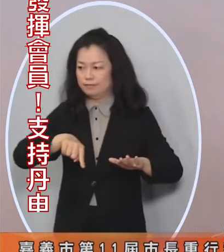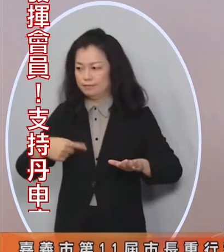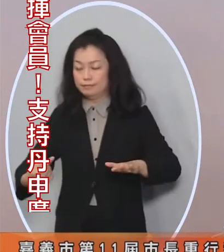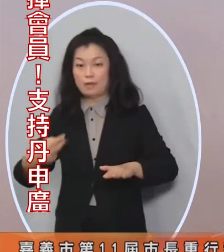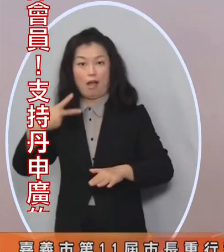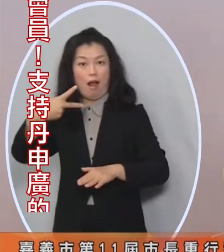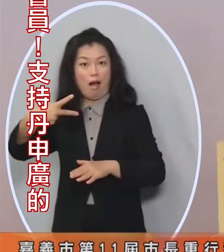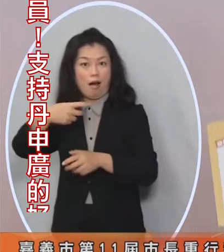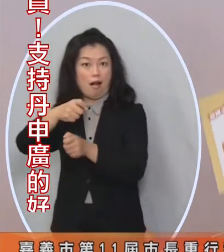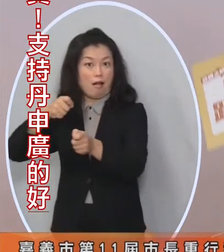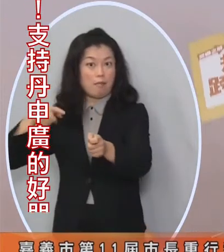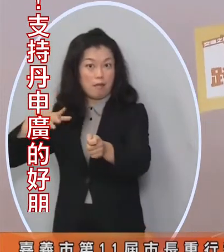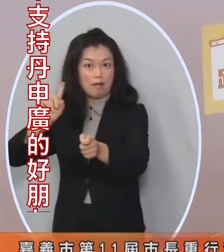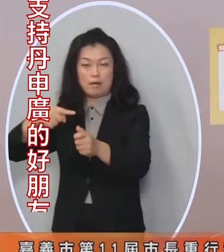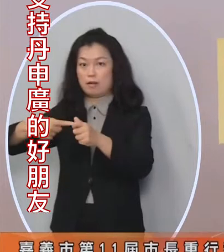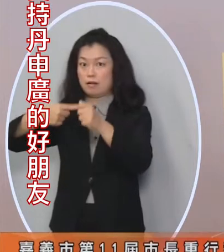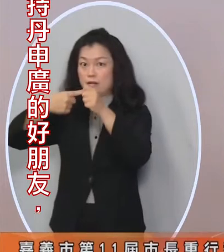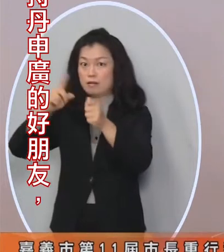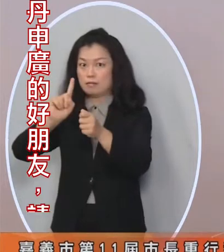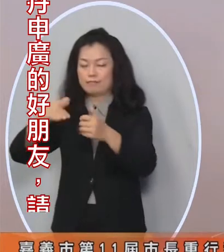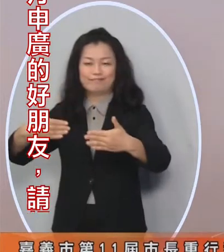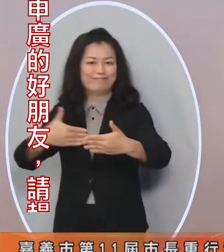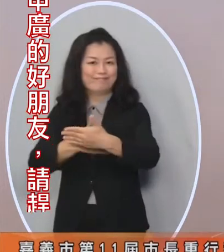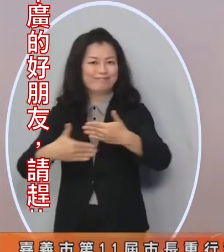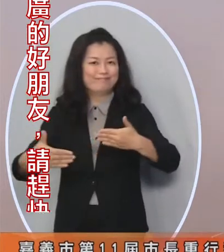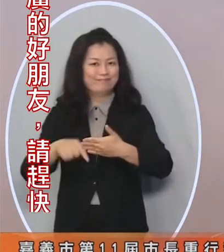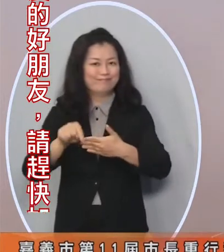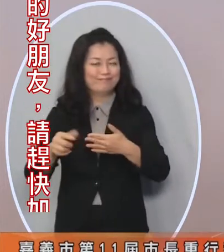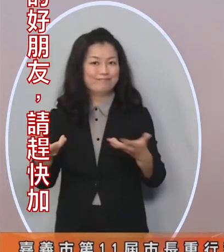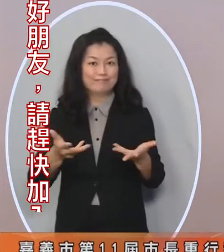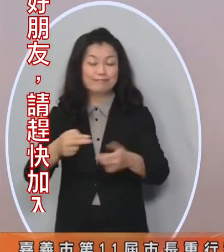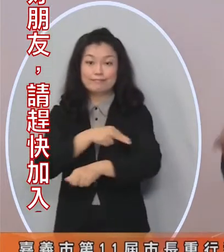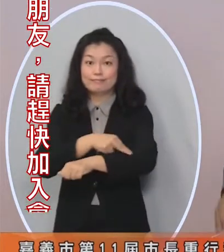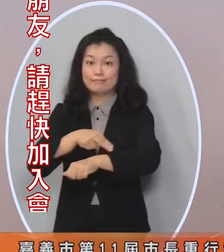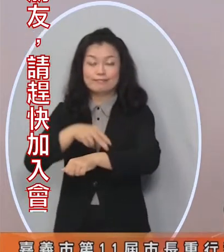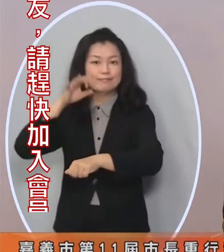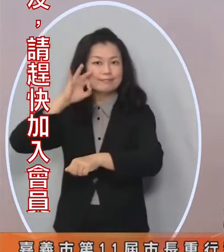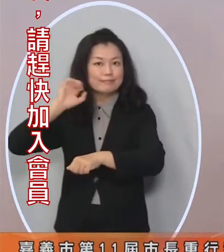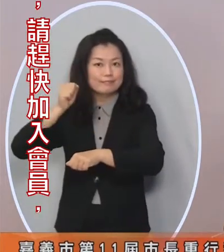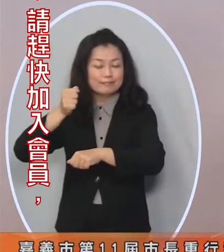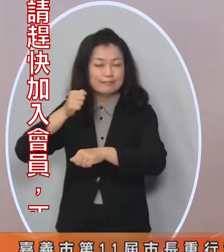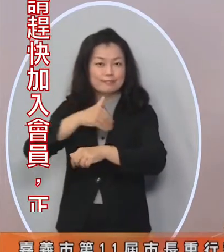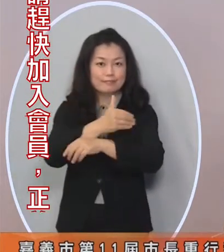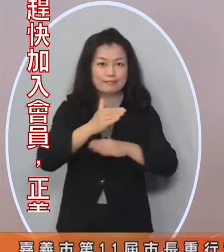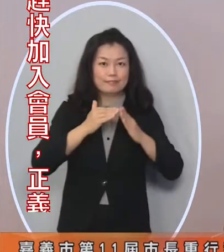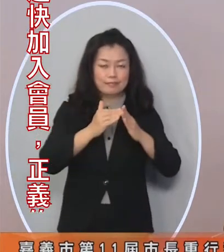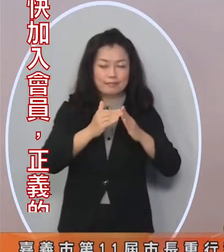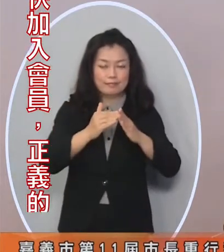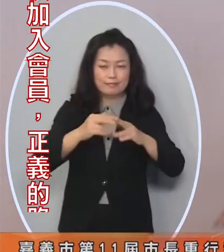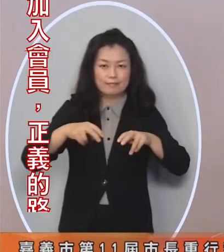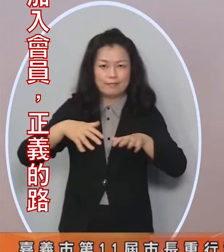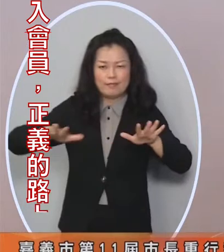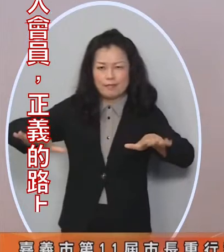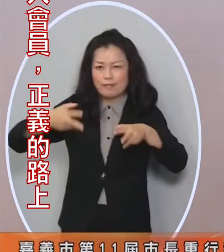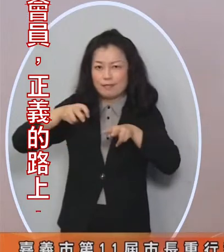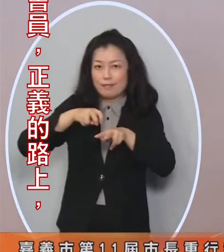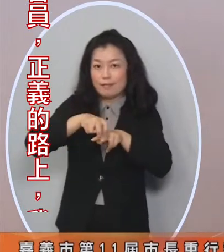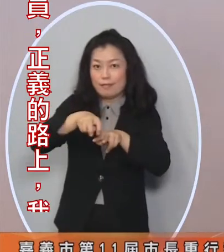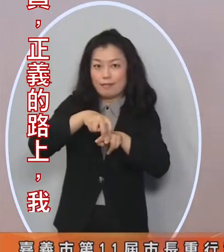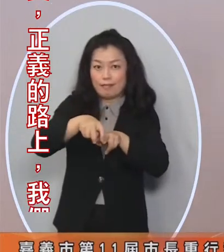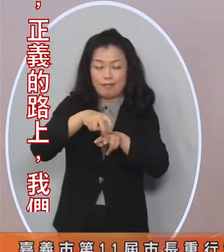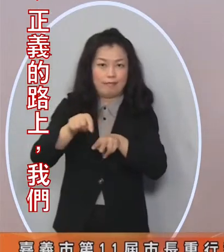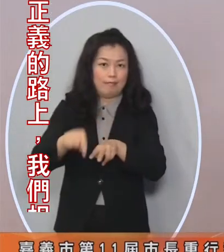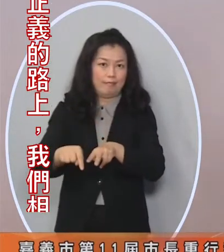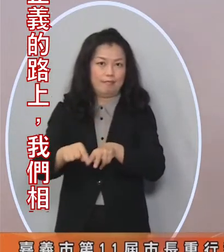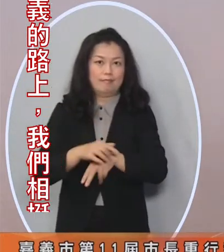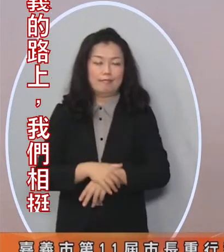箭。第一箭就是交通之箭，好，我们规划嘉义跨县市的轻轨。大家知影嘉义市的